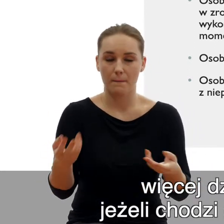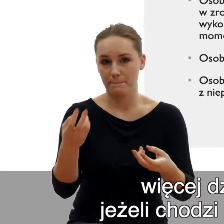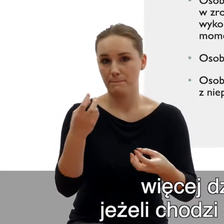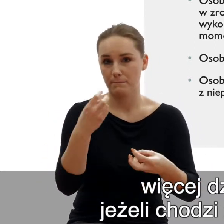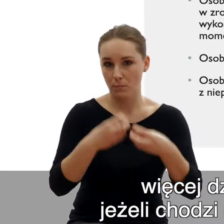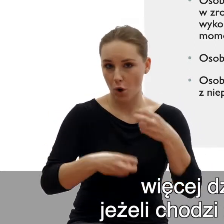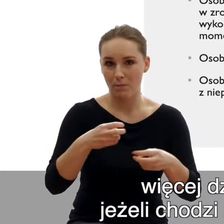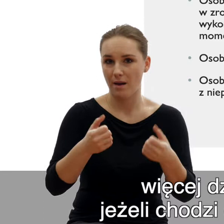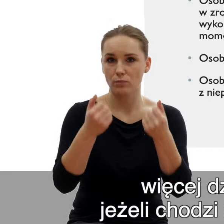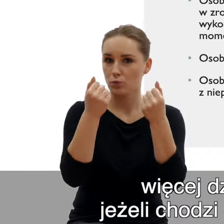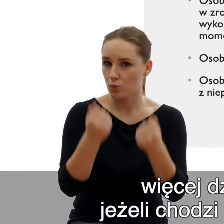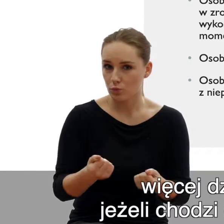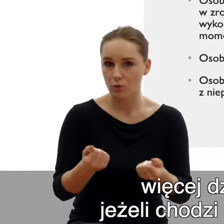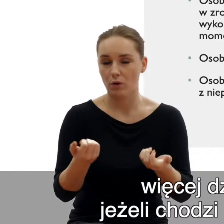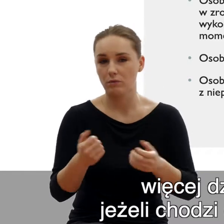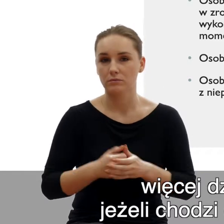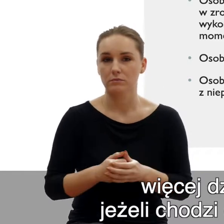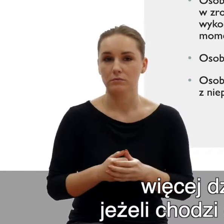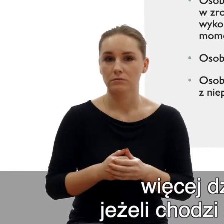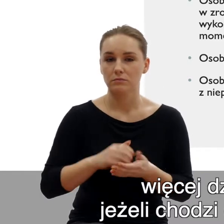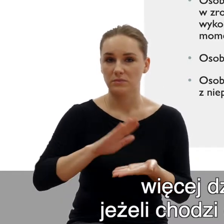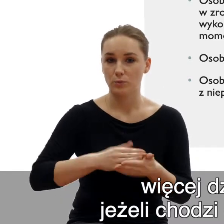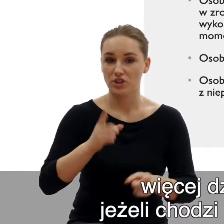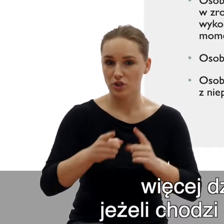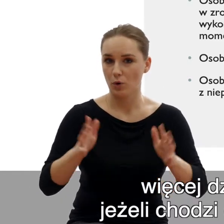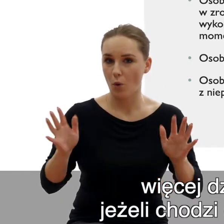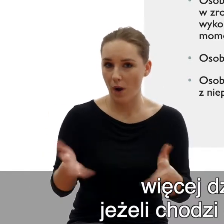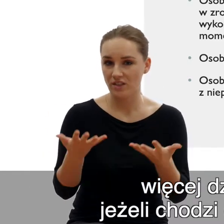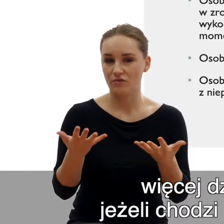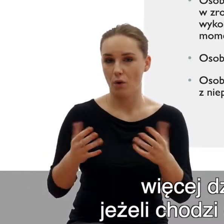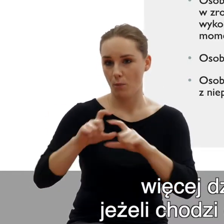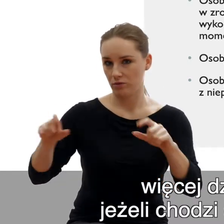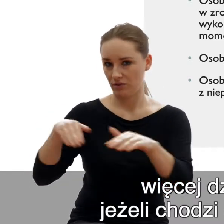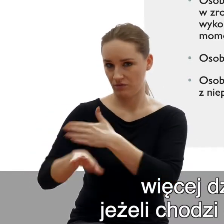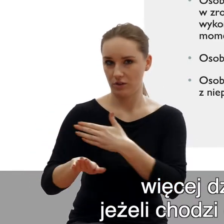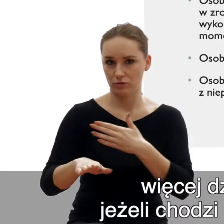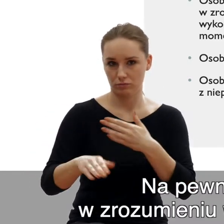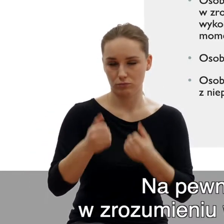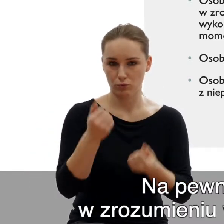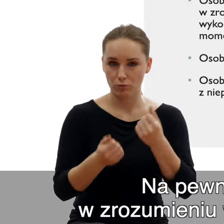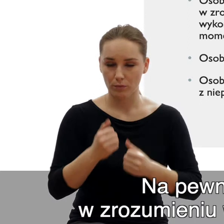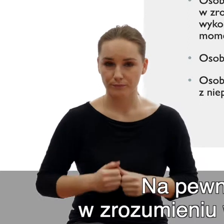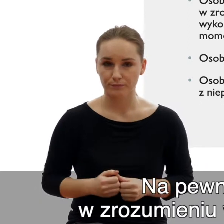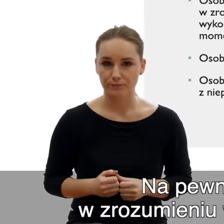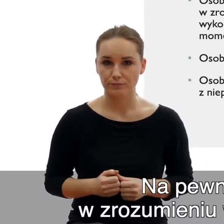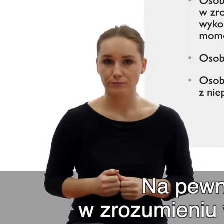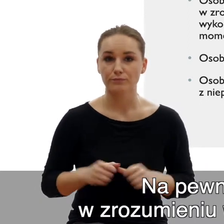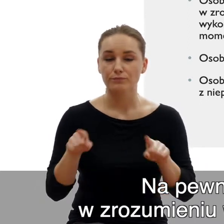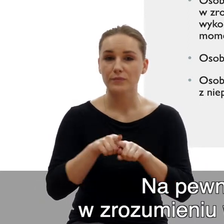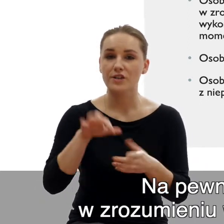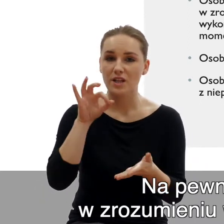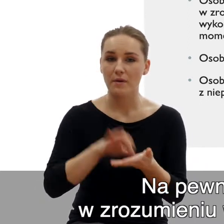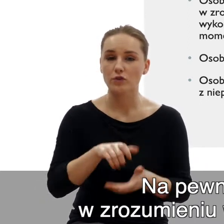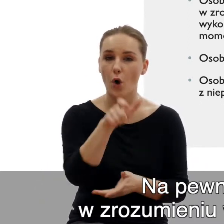będą miały trudniejszą sytuację, jeżeli chodzi o szybkie, sprawne opuszczenie budynku. Na pewno będą to osoby, które